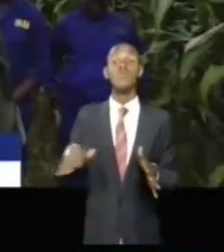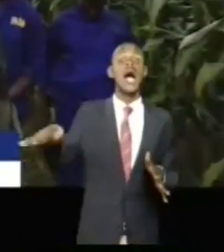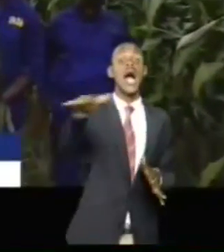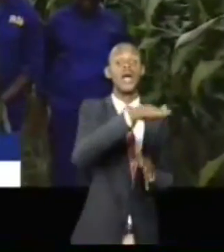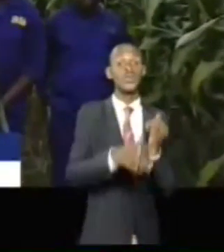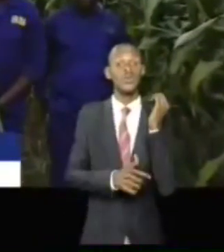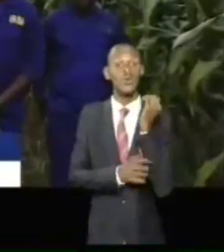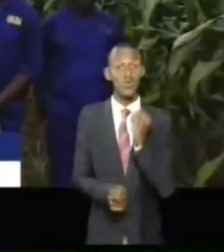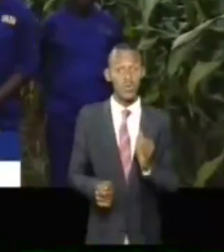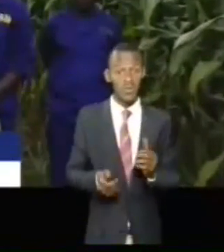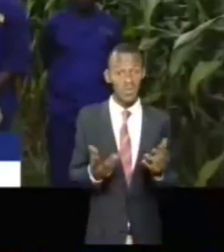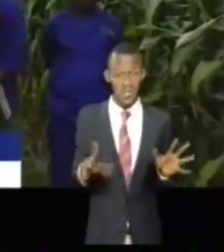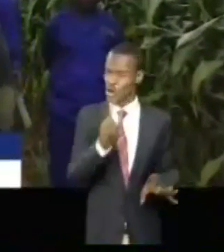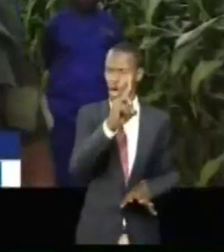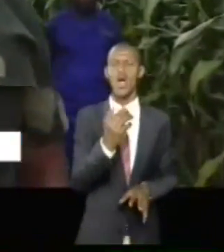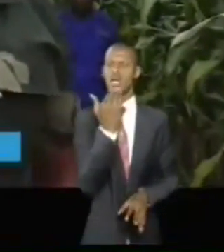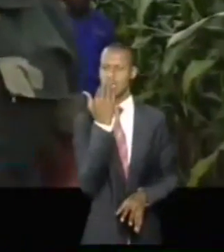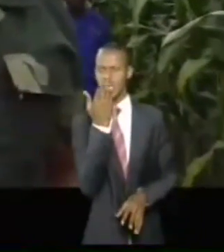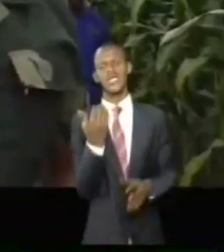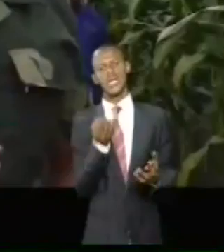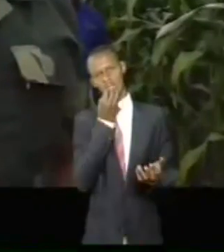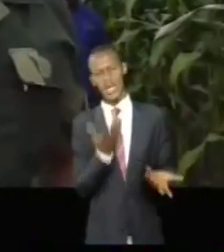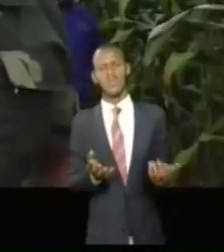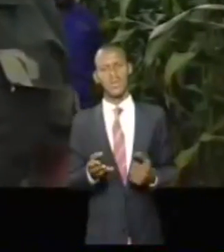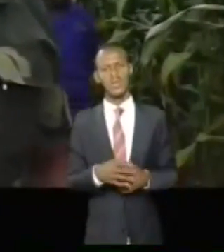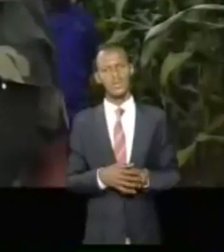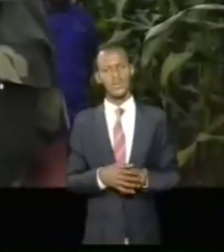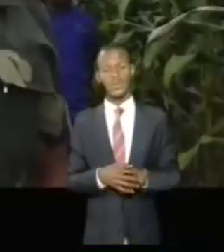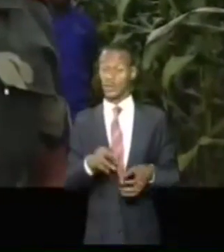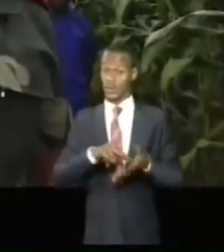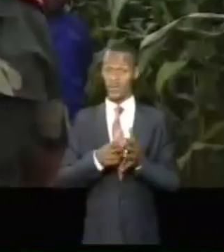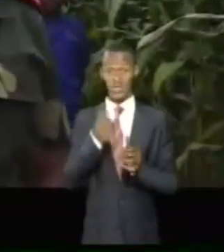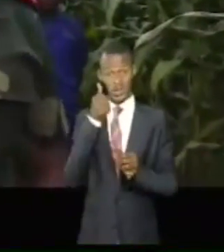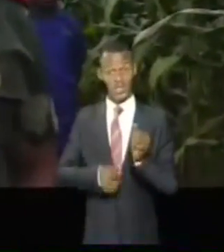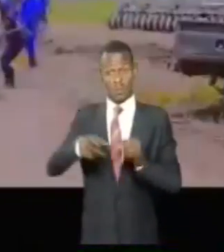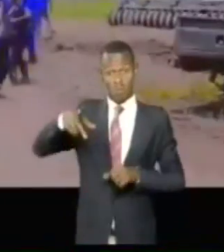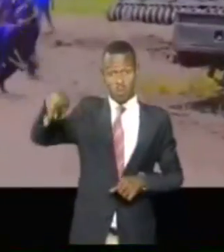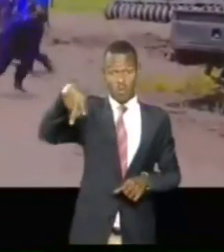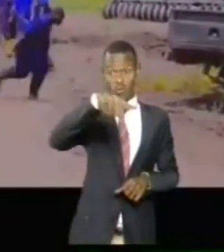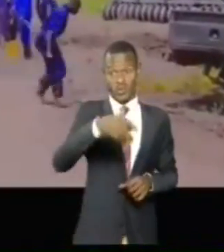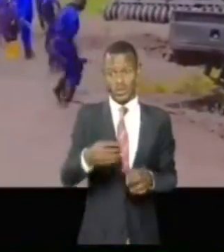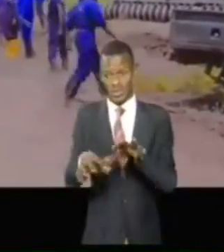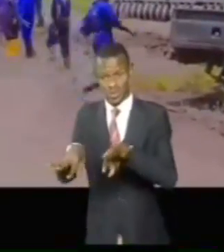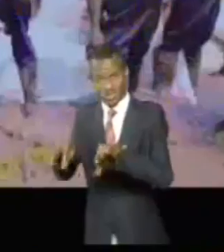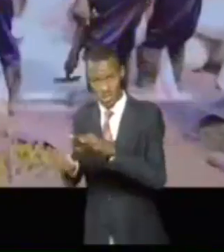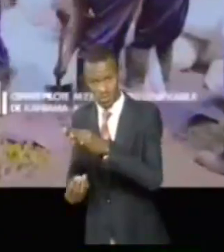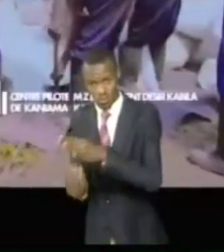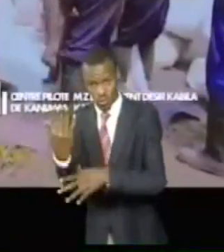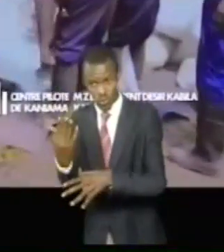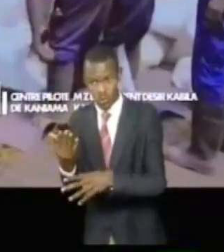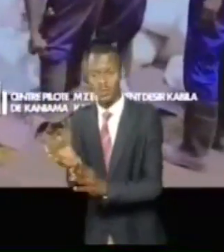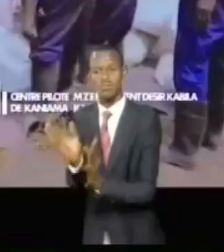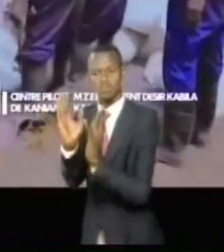riz. Donc, tu vois, chaque province a une particularité ou une spécialité. Kanyamakasese recèle